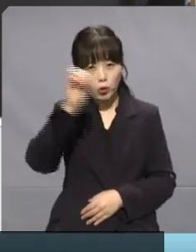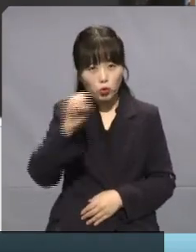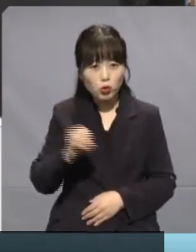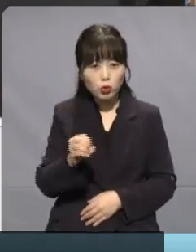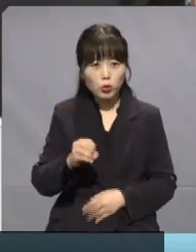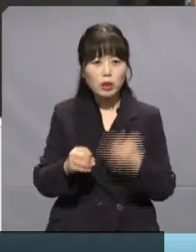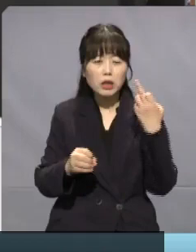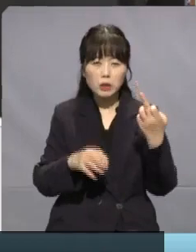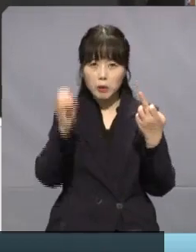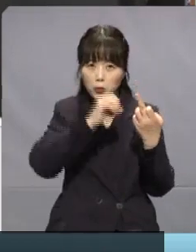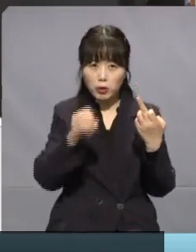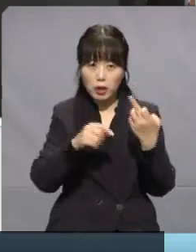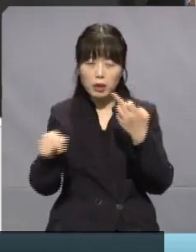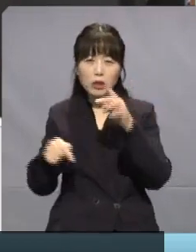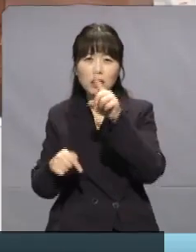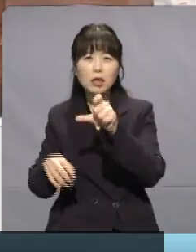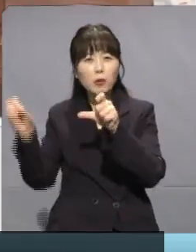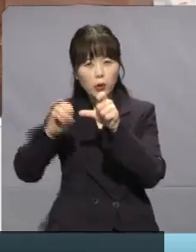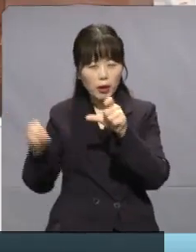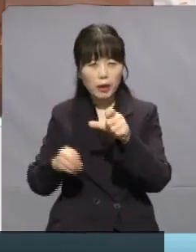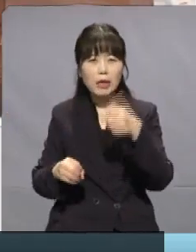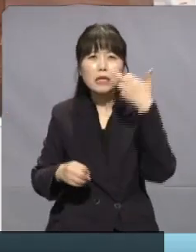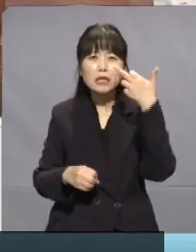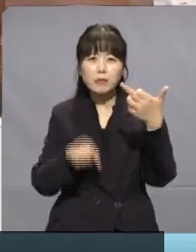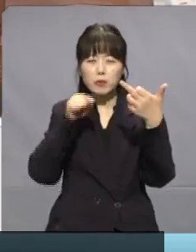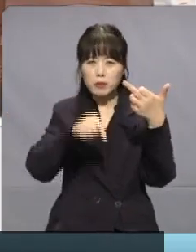12%, 15%가 아니고 17.86%에서